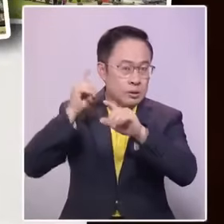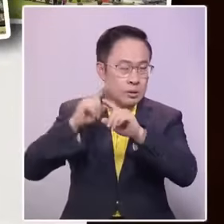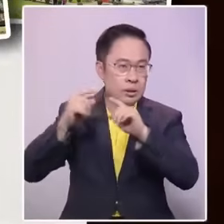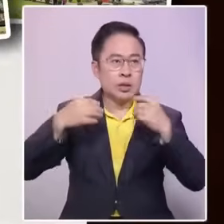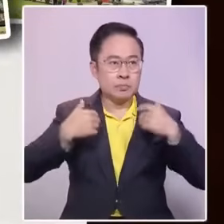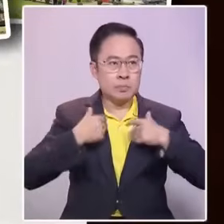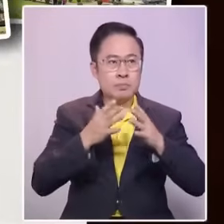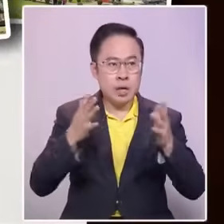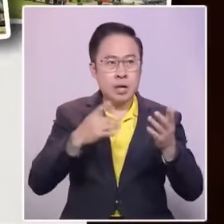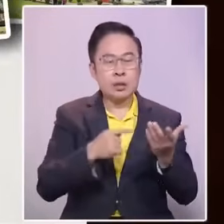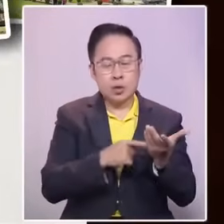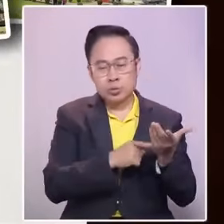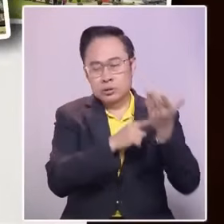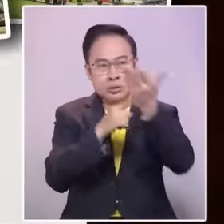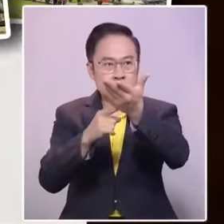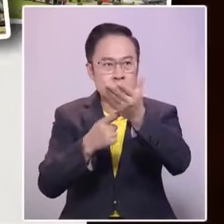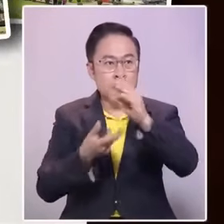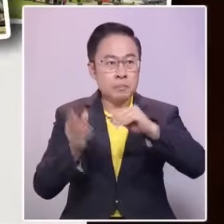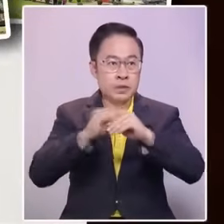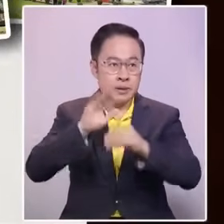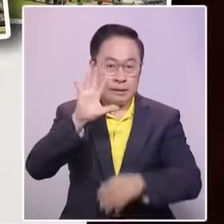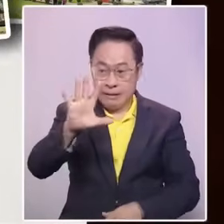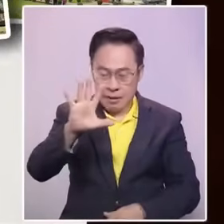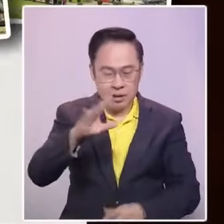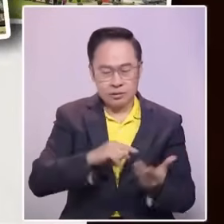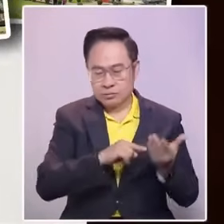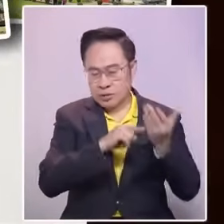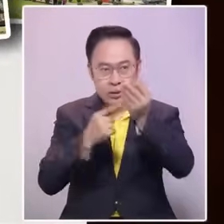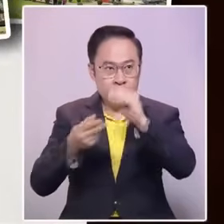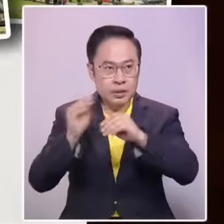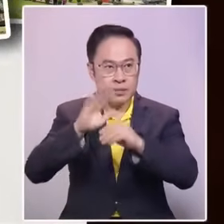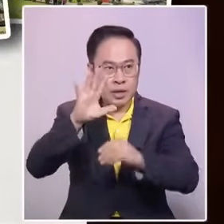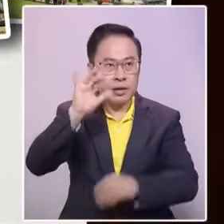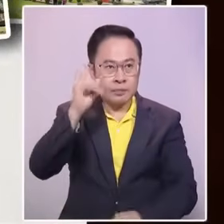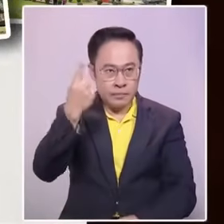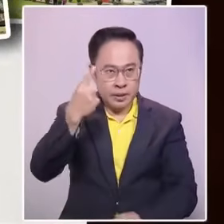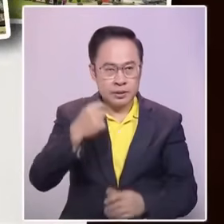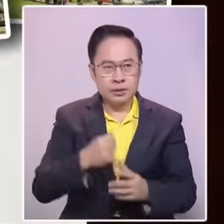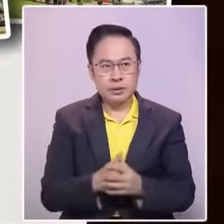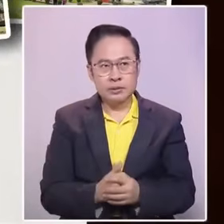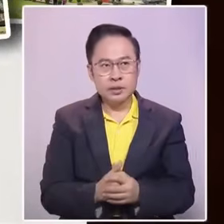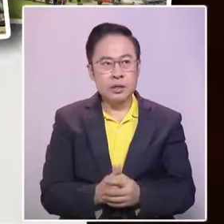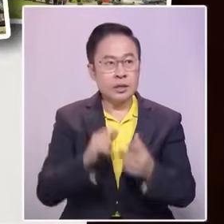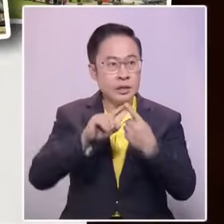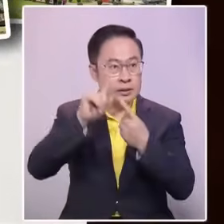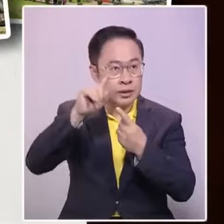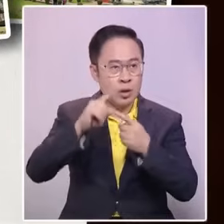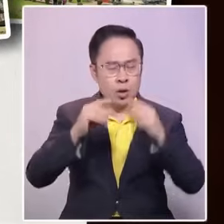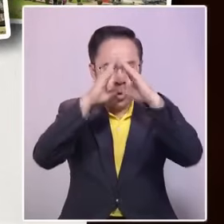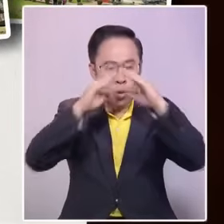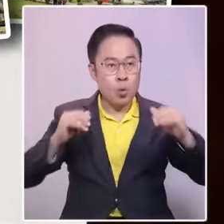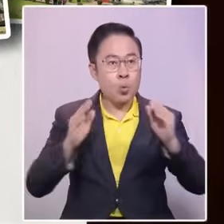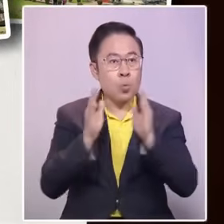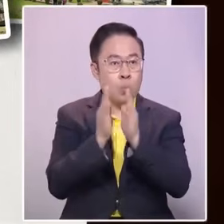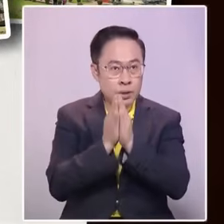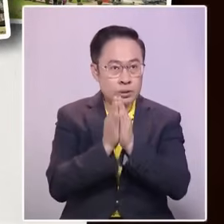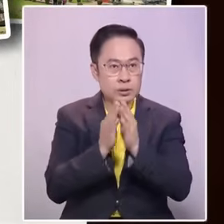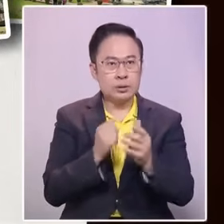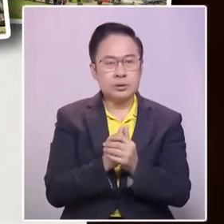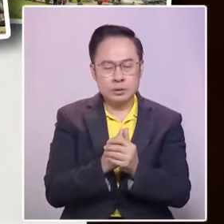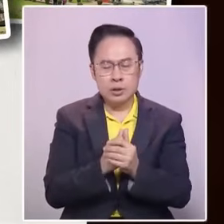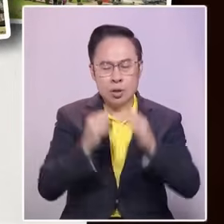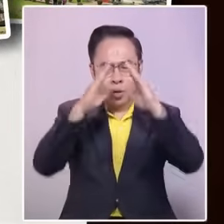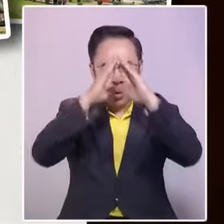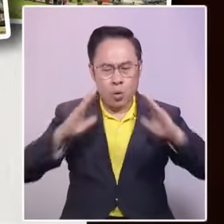ที่จะเสนอเพิ่มอีก 5แหล่งด้วยกันเพิ่มจำนวนแหล่งมรดกโลกใช่มีที่วัดพระมหาธาตุ